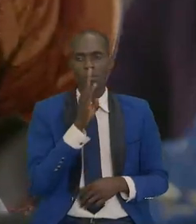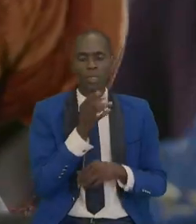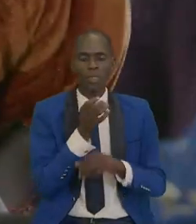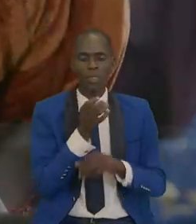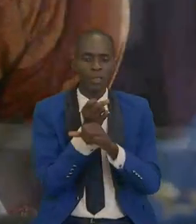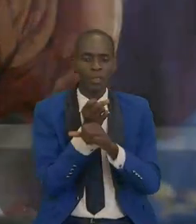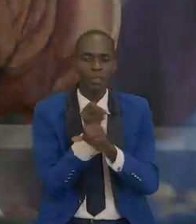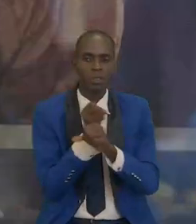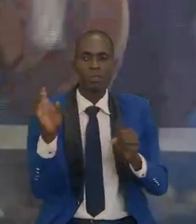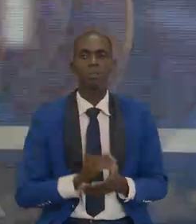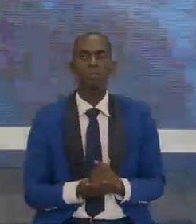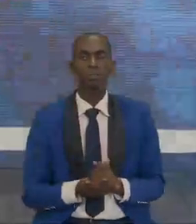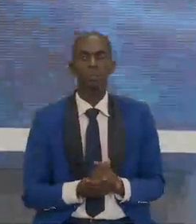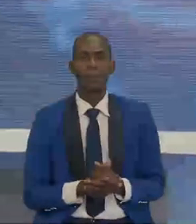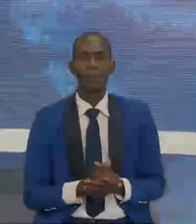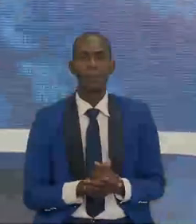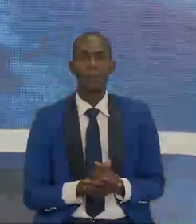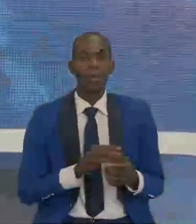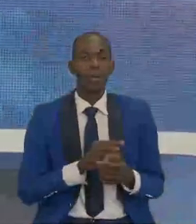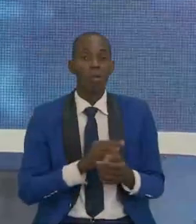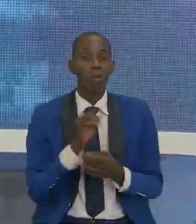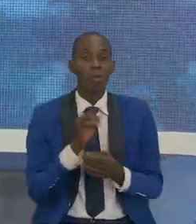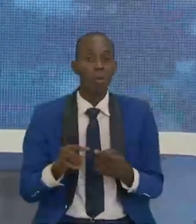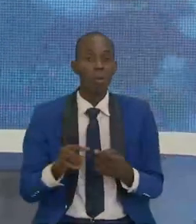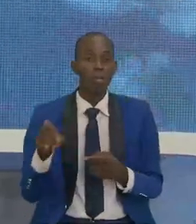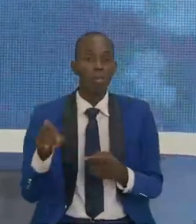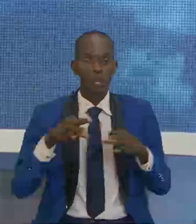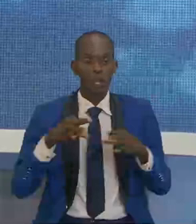Sauve-moi et je serai sauvé.